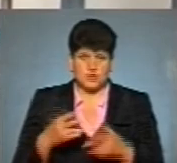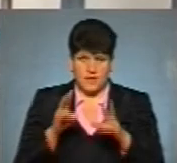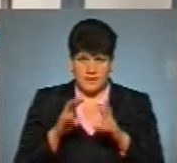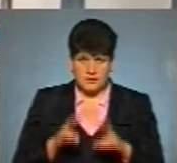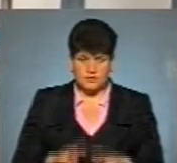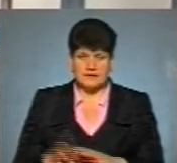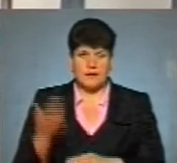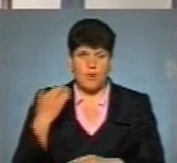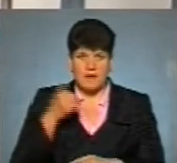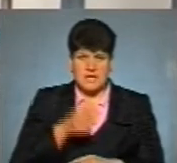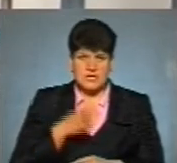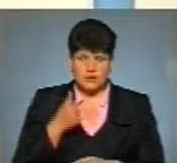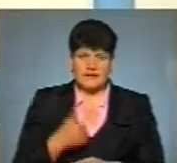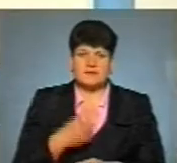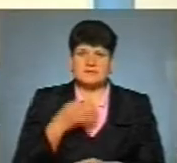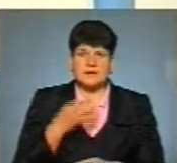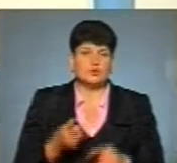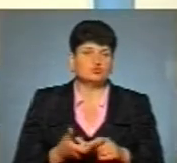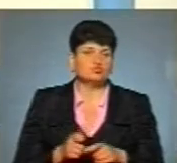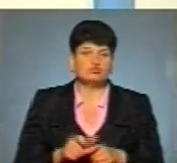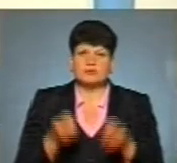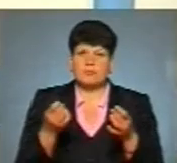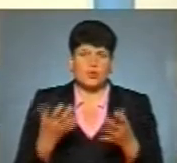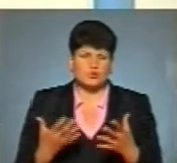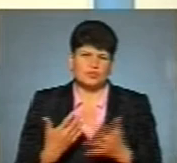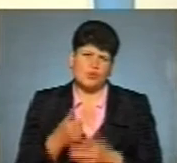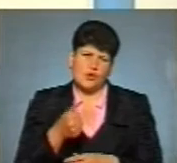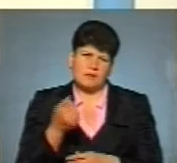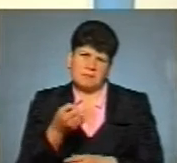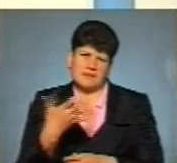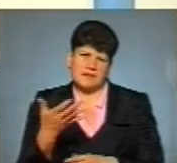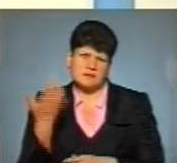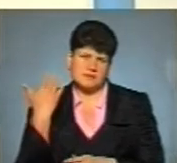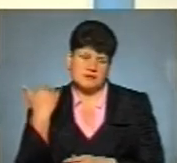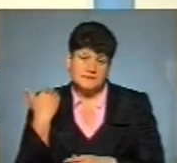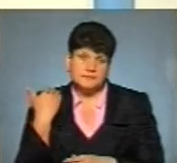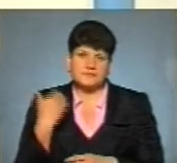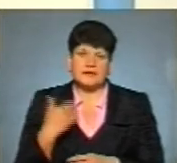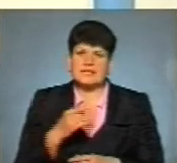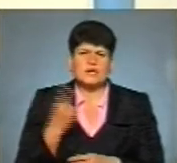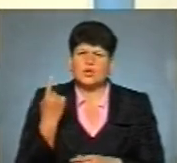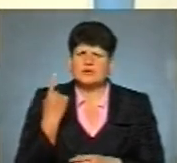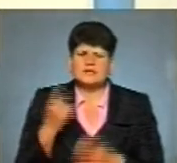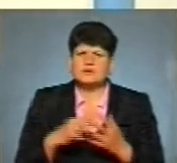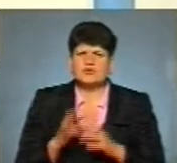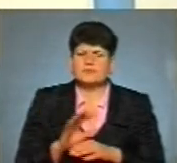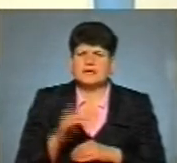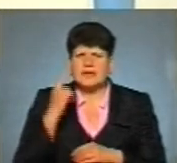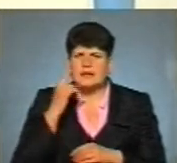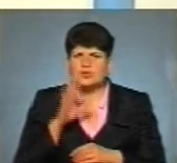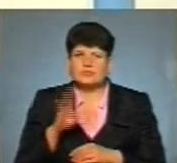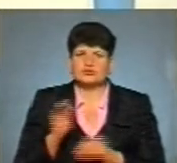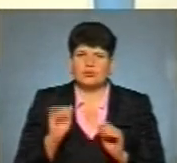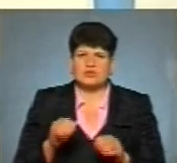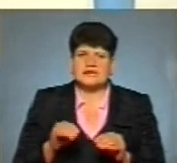аналізувати попередні роки, я вам скажу дуже просто, років 15 тому ні один аграрій не міг думати про те, що